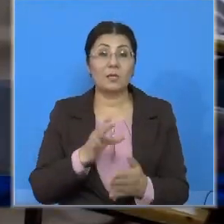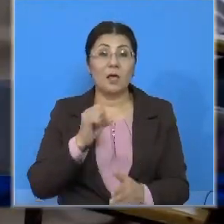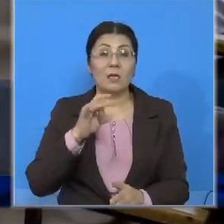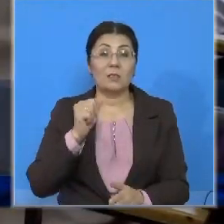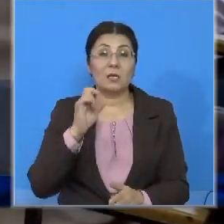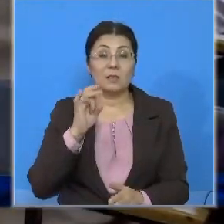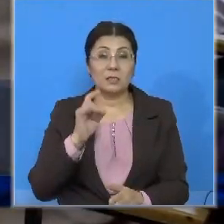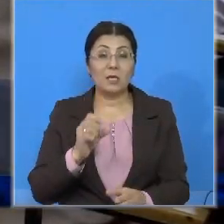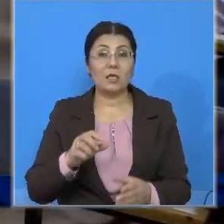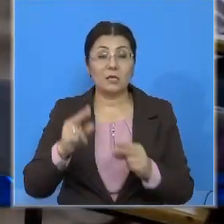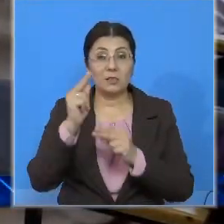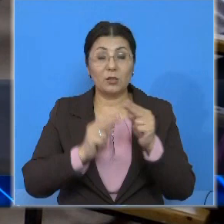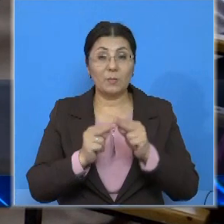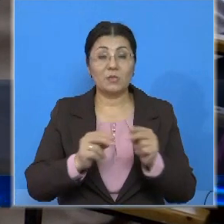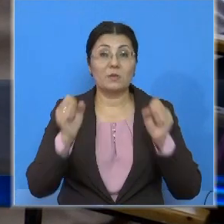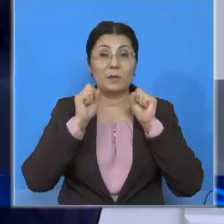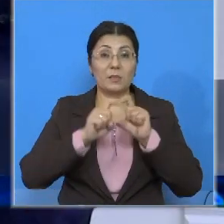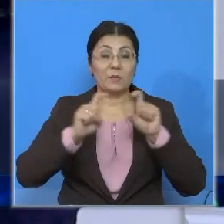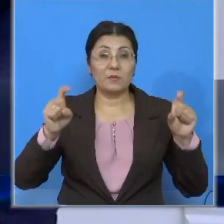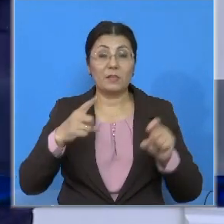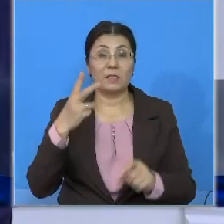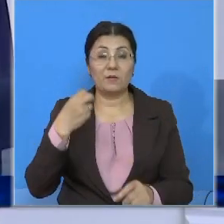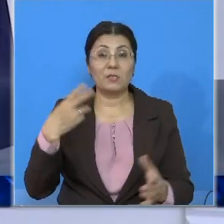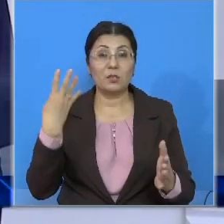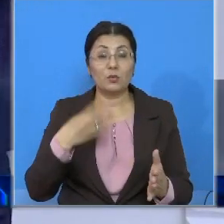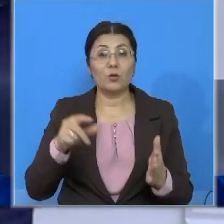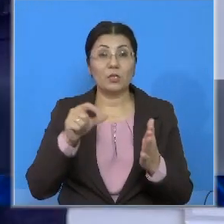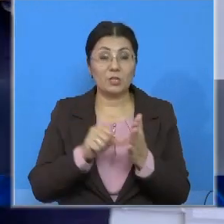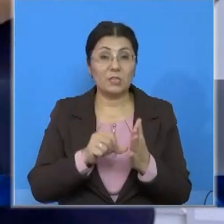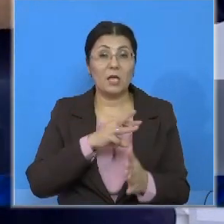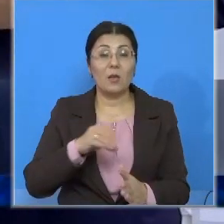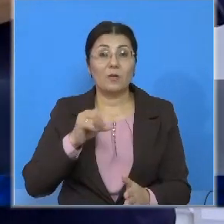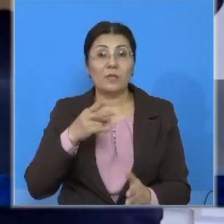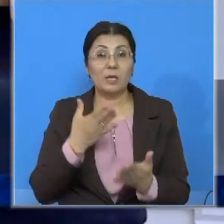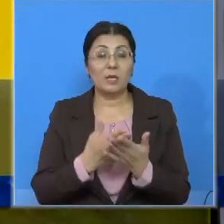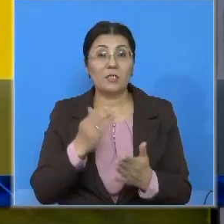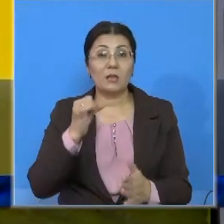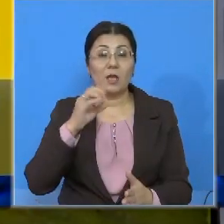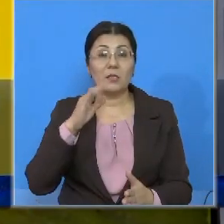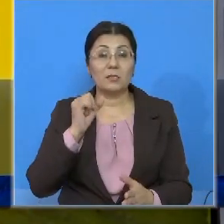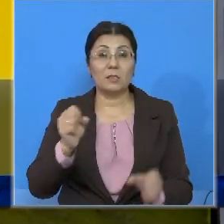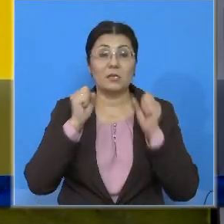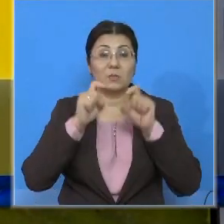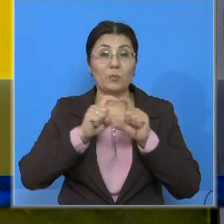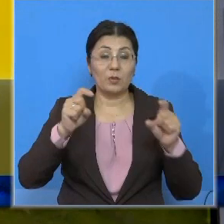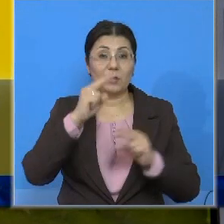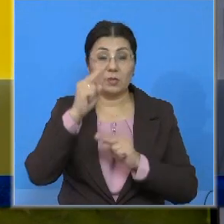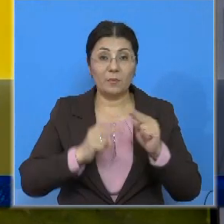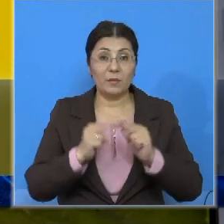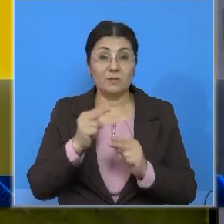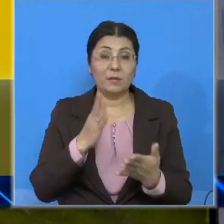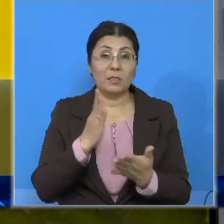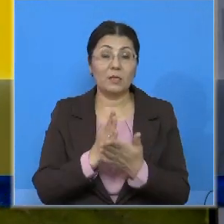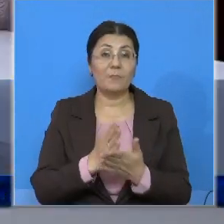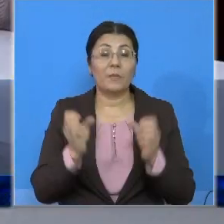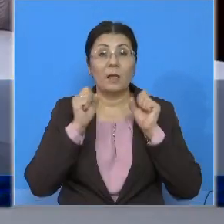ресурсы спортивный комплекс стоимостью 246 миллионов тенге. Стоимость спортивного комплекса в Жайсане составляет 240 миллионов. А